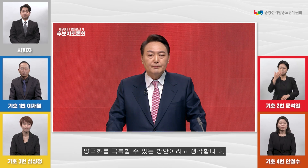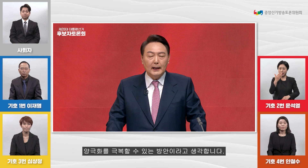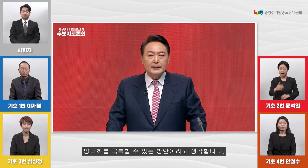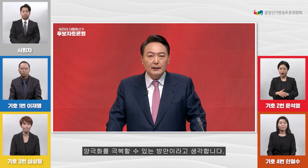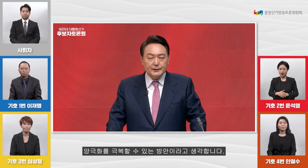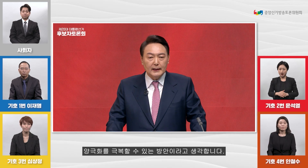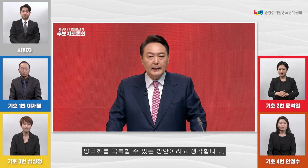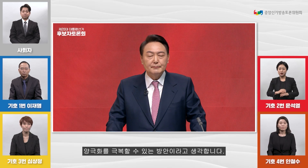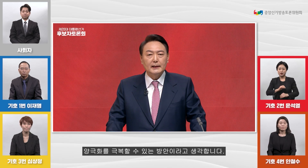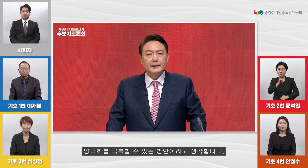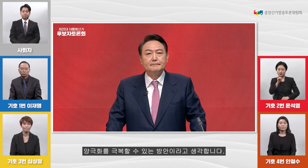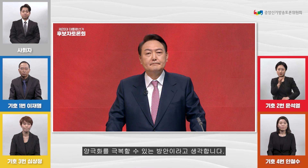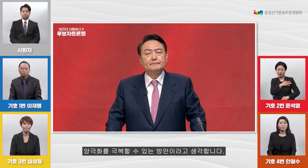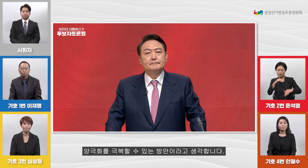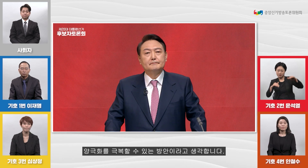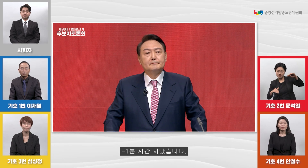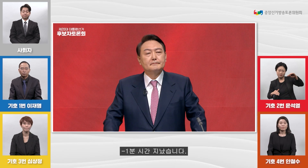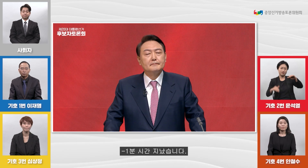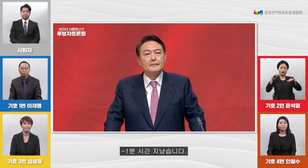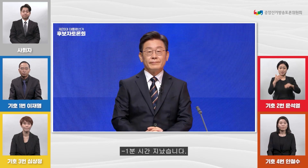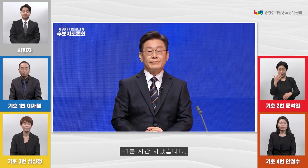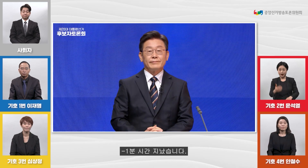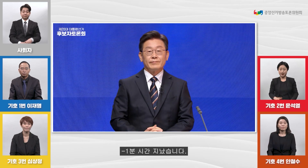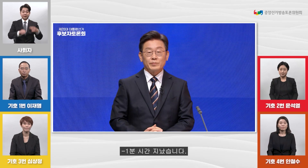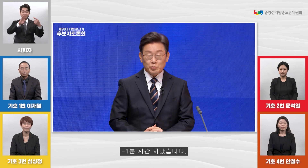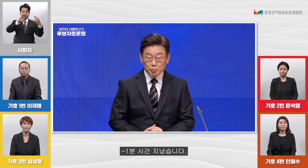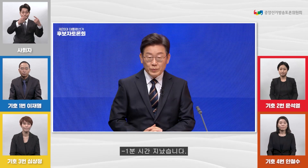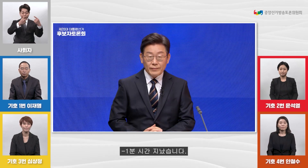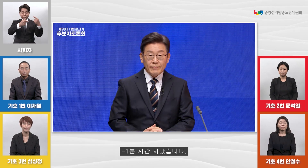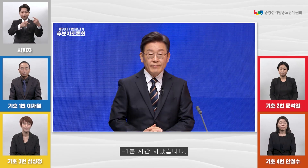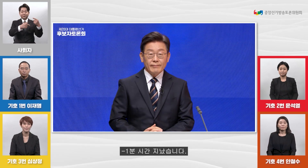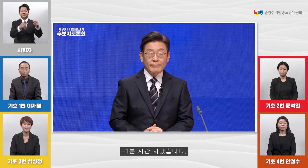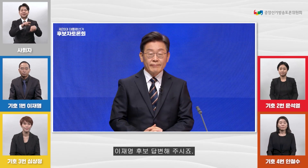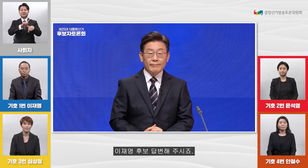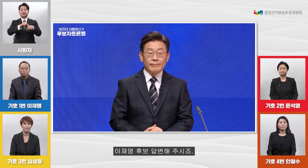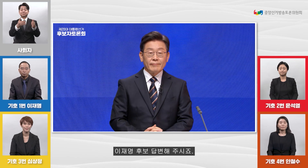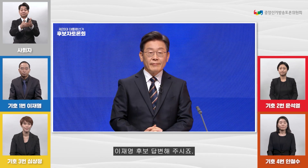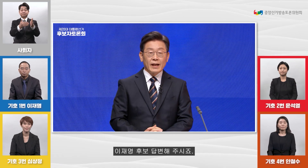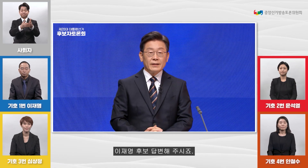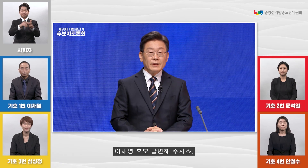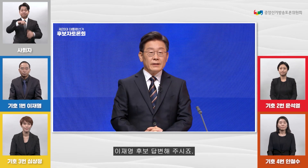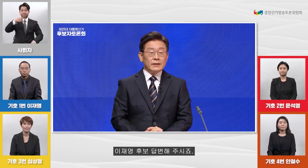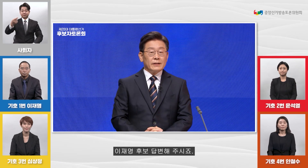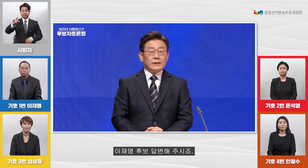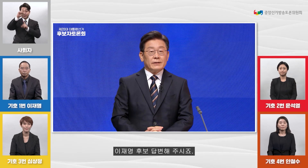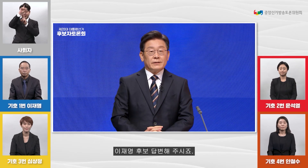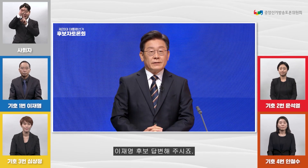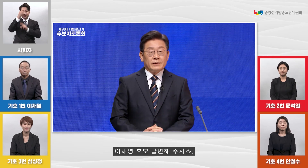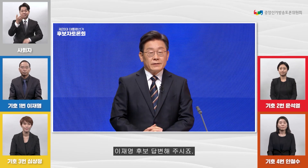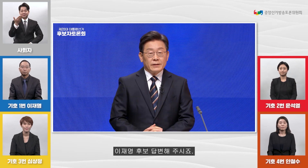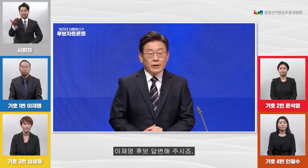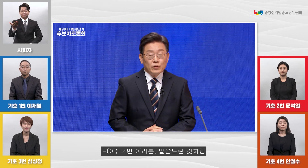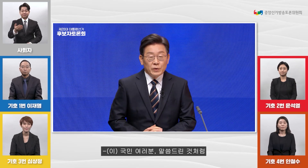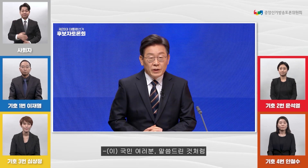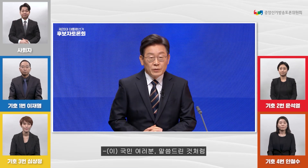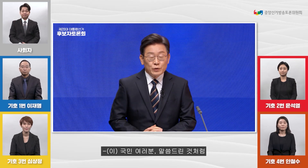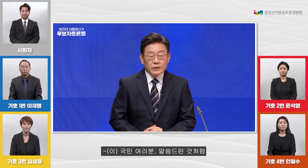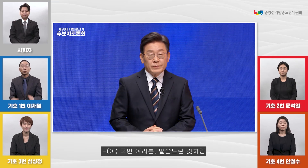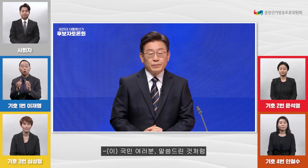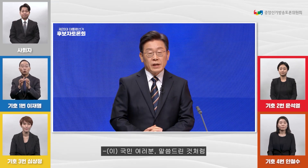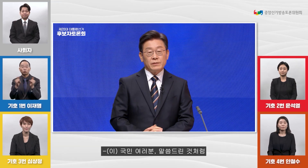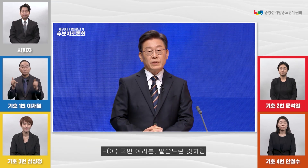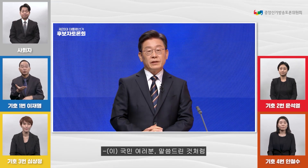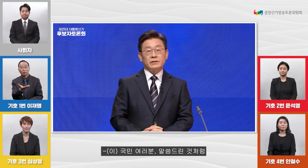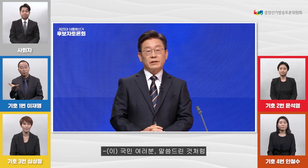극복할 수 있는 방안이라고 생각합니다. 네, 1분 시간 지났습니다. 이재명 후보 답변해 주시죠. 네, 국민